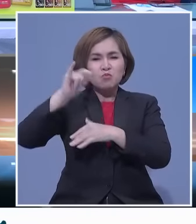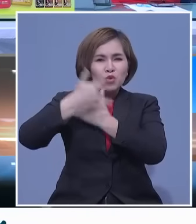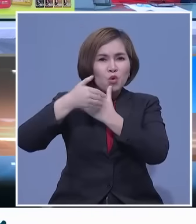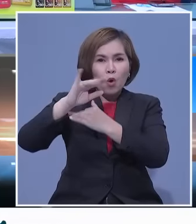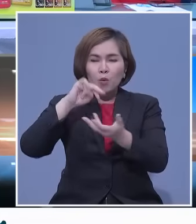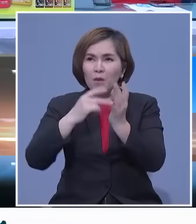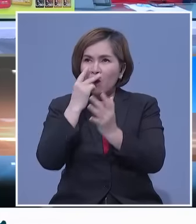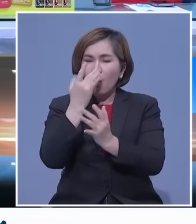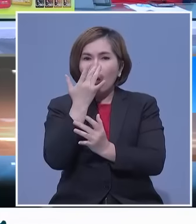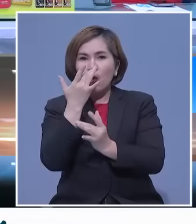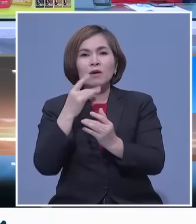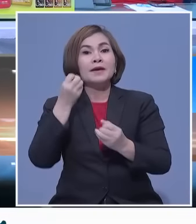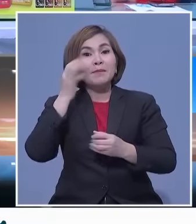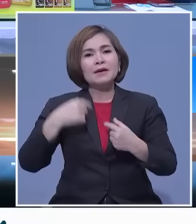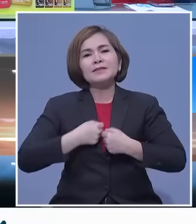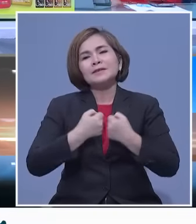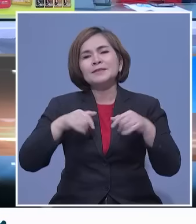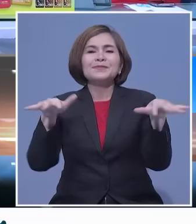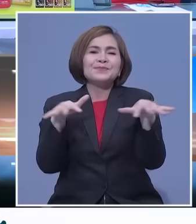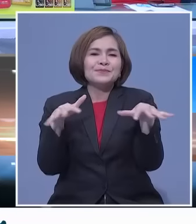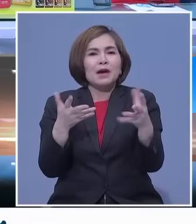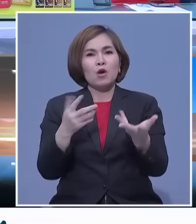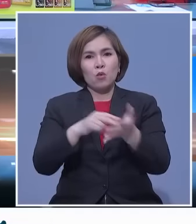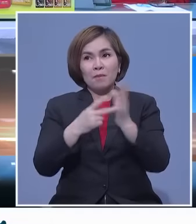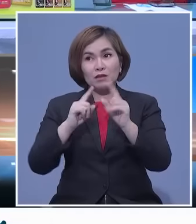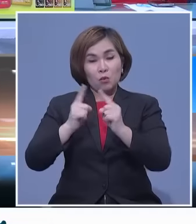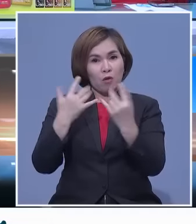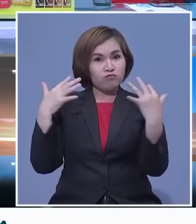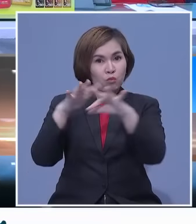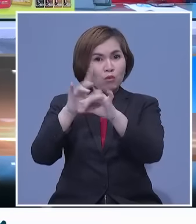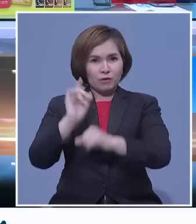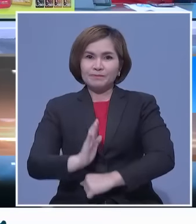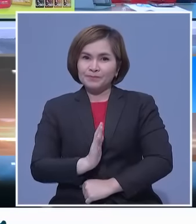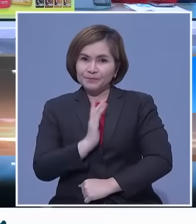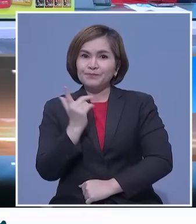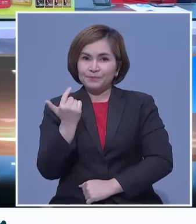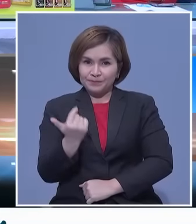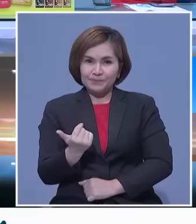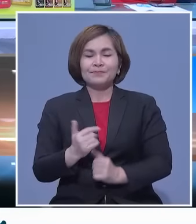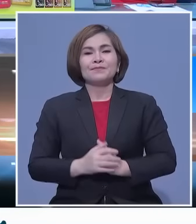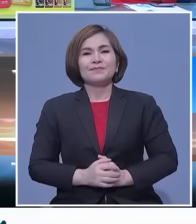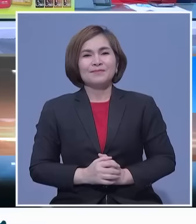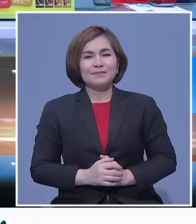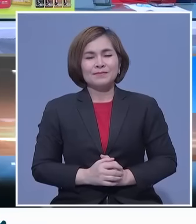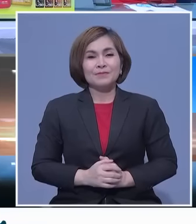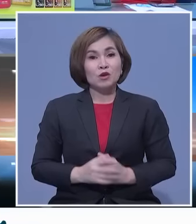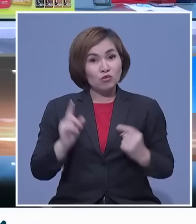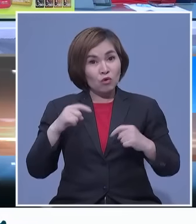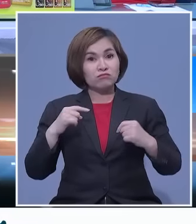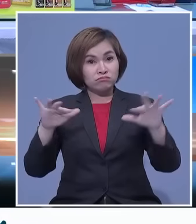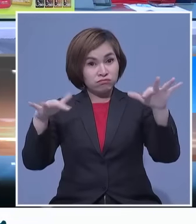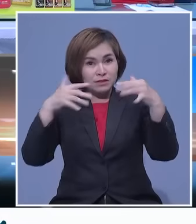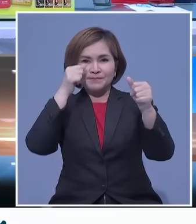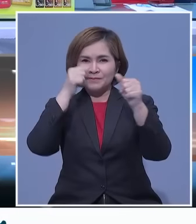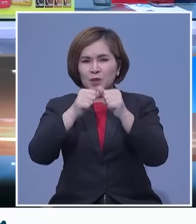แบบนี้เออแต่กลับบ้านจะเสื้อยืดจะนั่งชันเขาอะไรว่ากันไปแต่ว่าเป็นบอสต้องเป็นแบบพี่อมบได้เออคือต้องต้องต้องสร้างภาพ